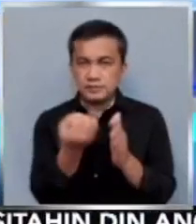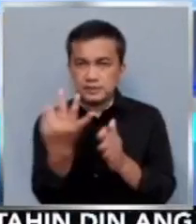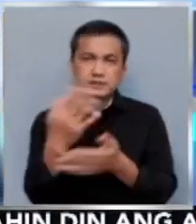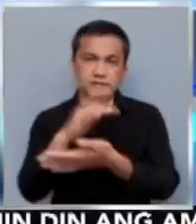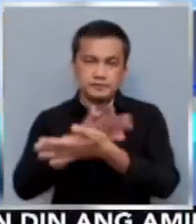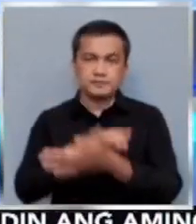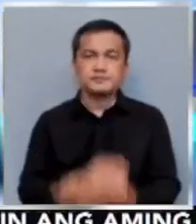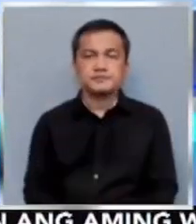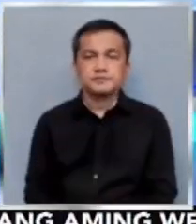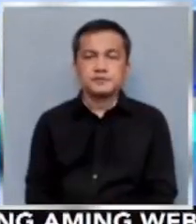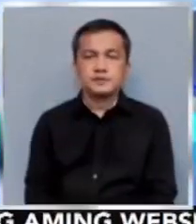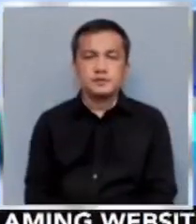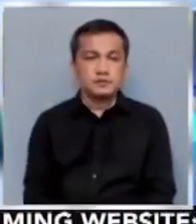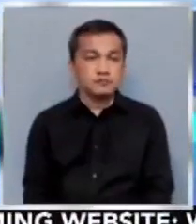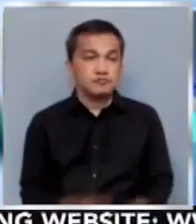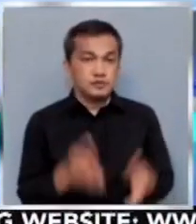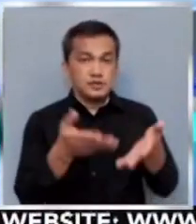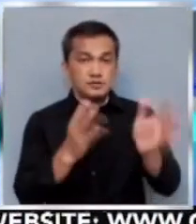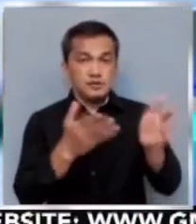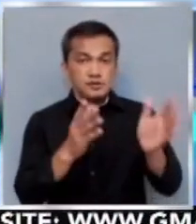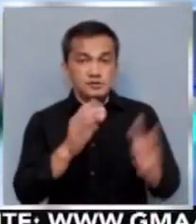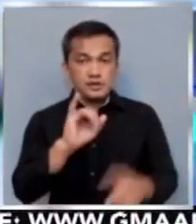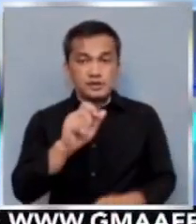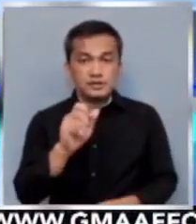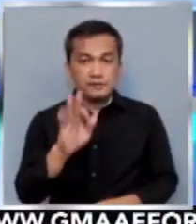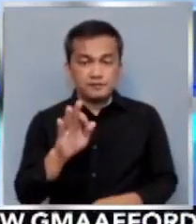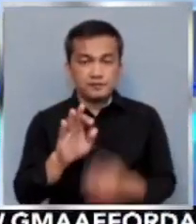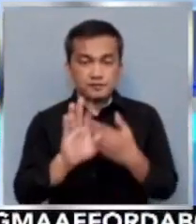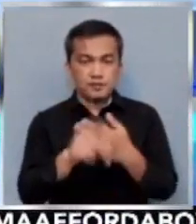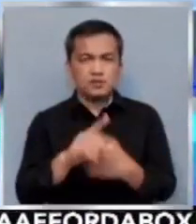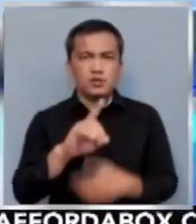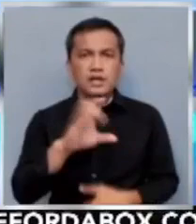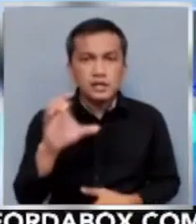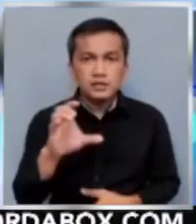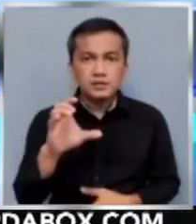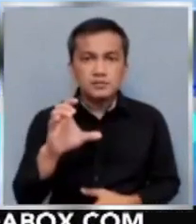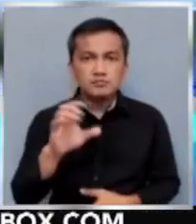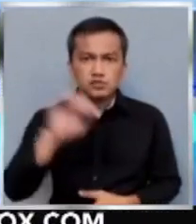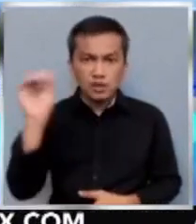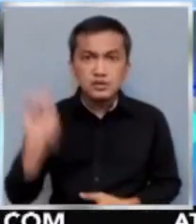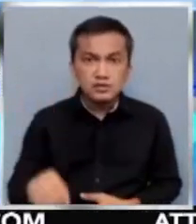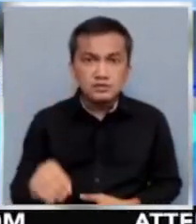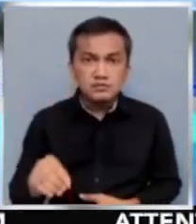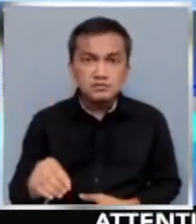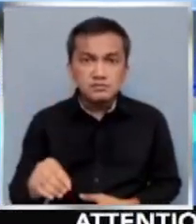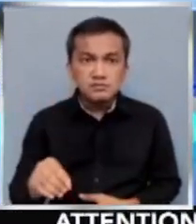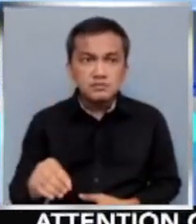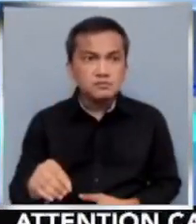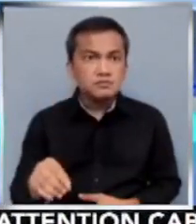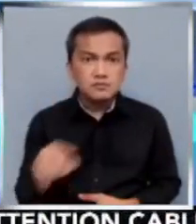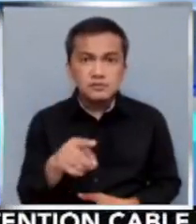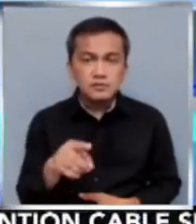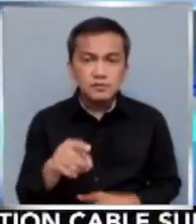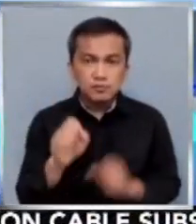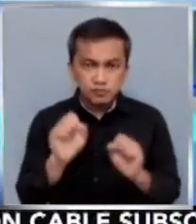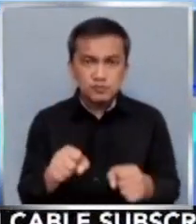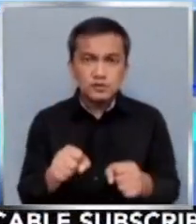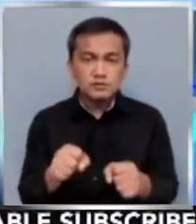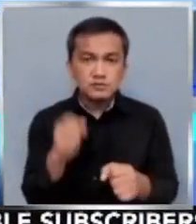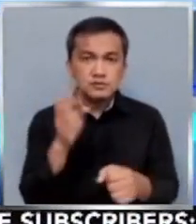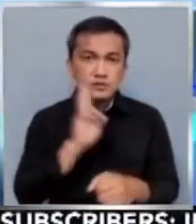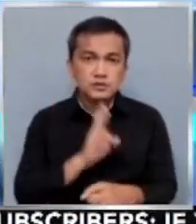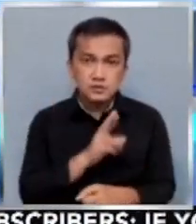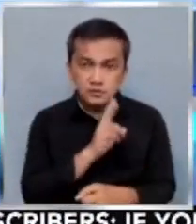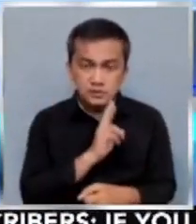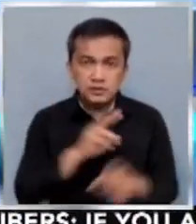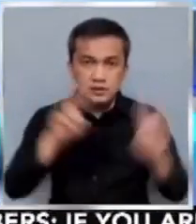Pinapayagan na po ng IATF na bumalik sa 100%, 100% kapasidad ng mga kainan at yung tinatawag